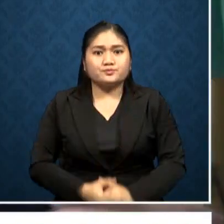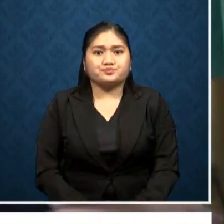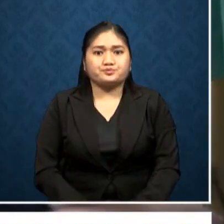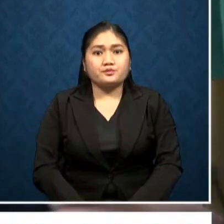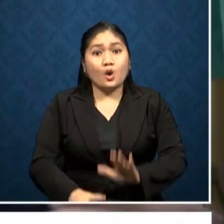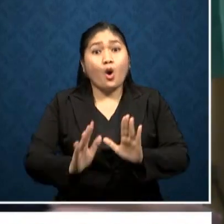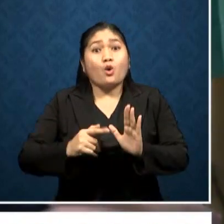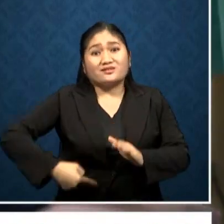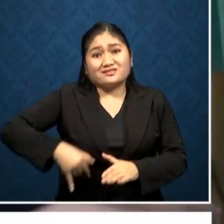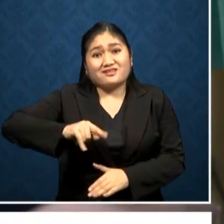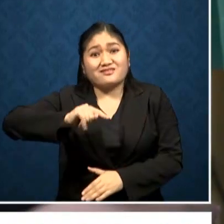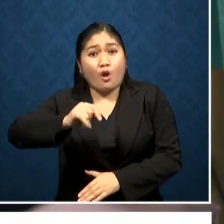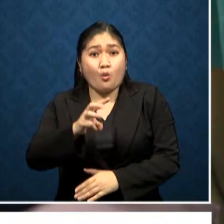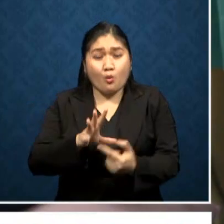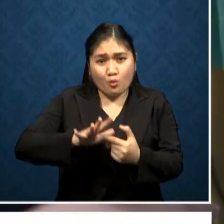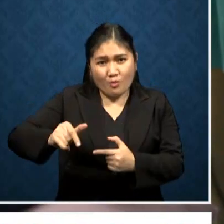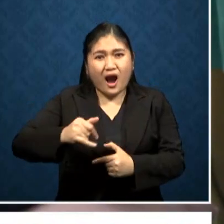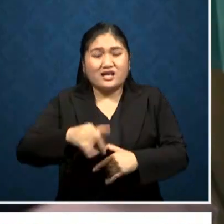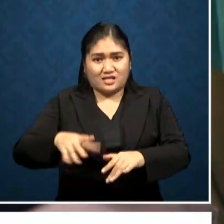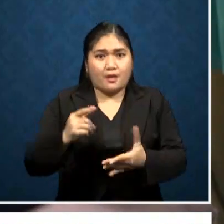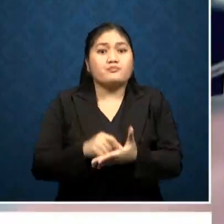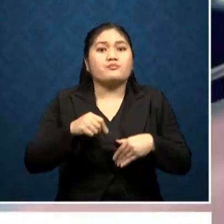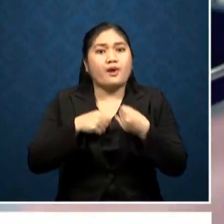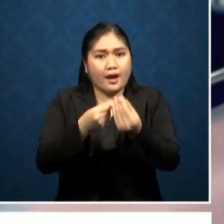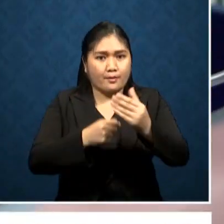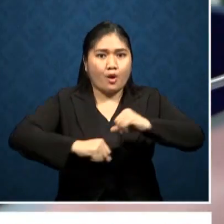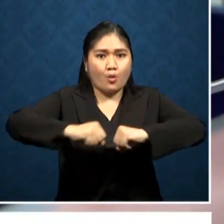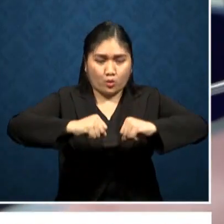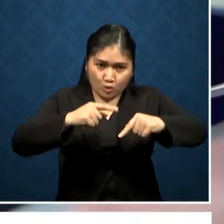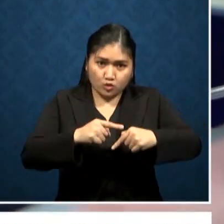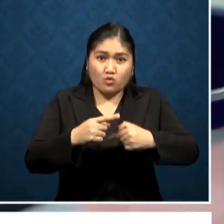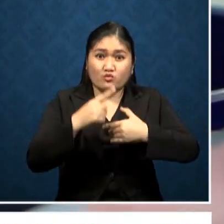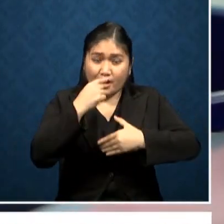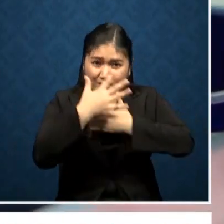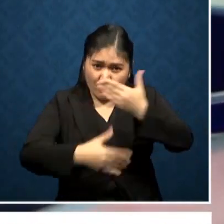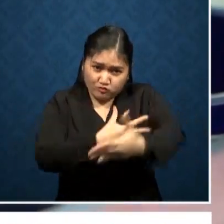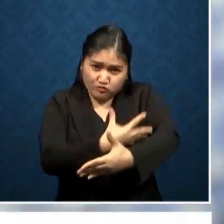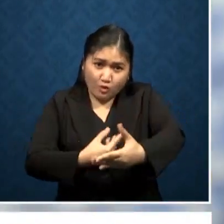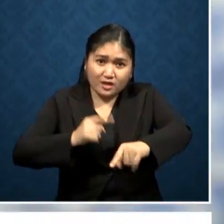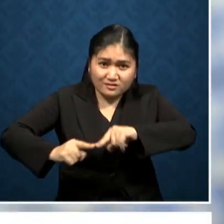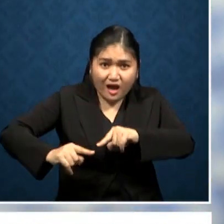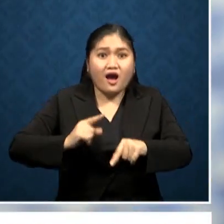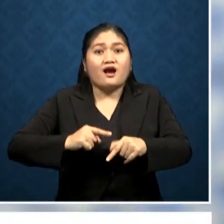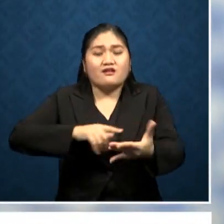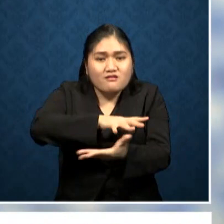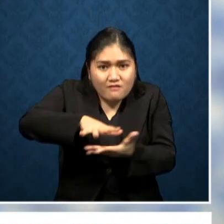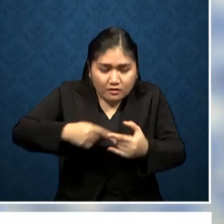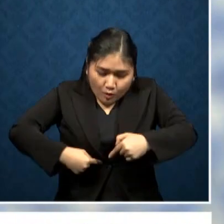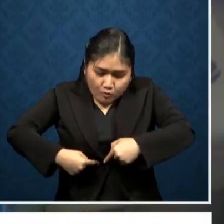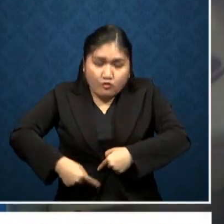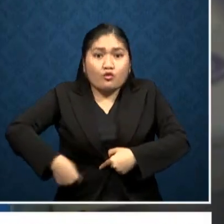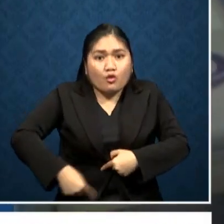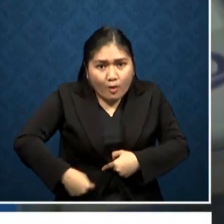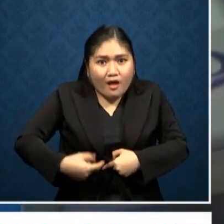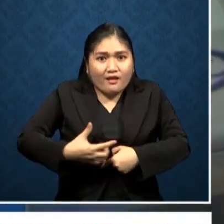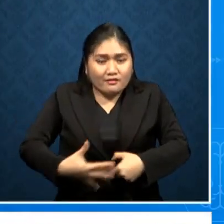ผู้ป่วยไวายเรืรัง ได้รบำบดทดแนไตด้วยการฟอกเลือดด้เครองไตเทียมหลงไตผ่านช่องท้อง หลั